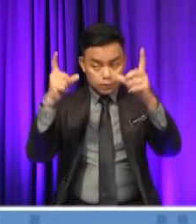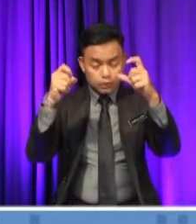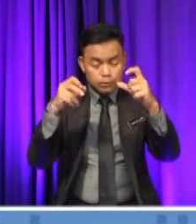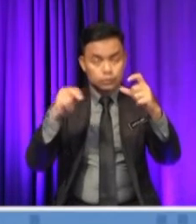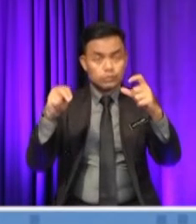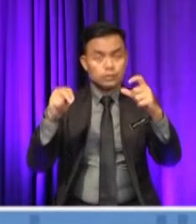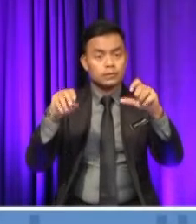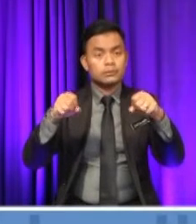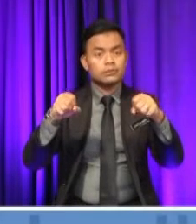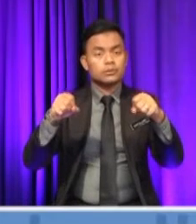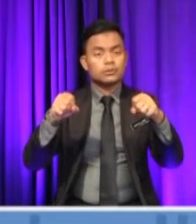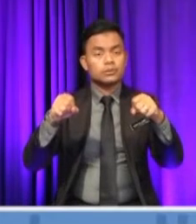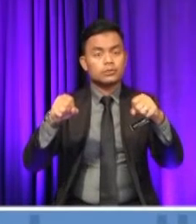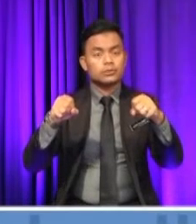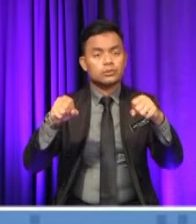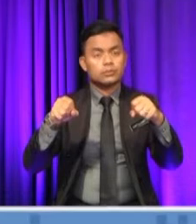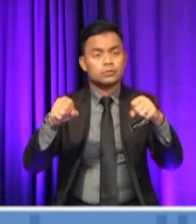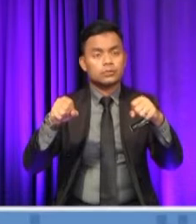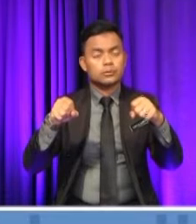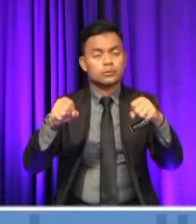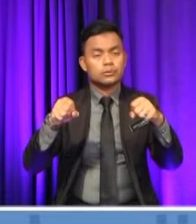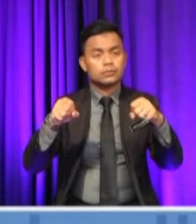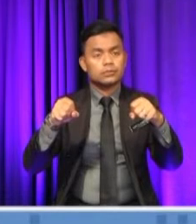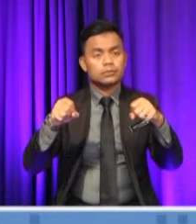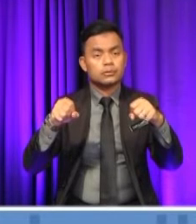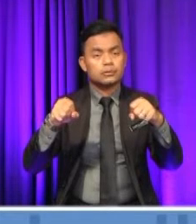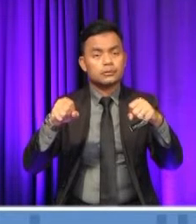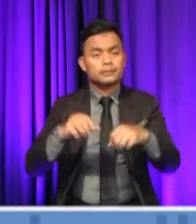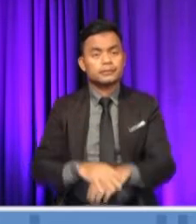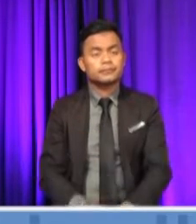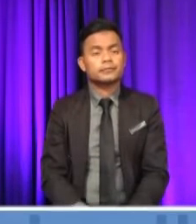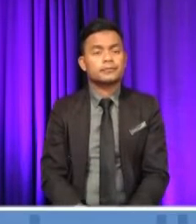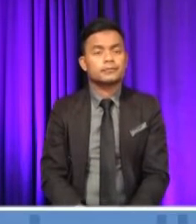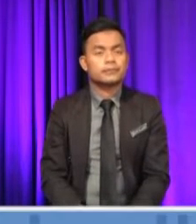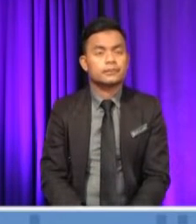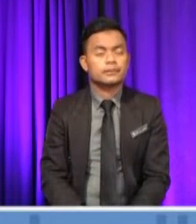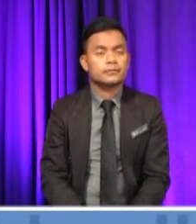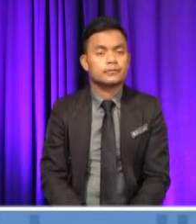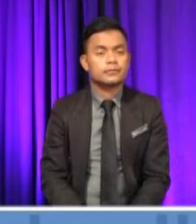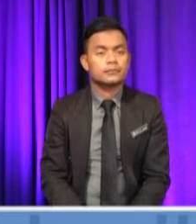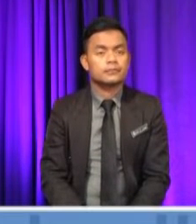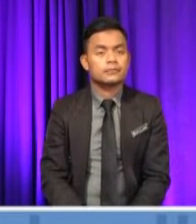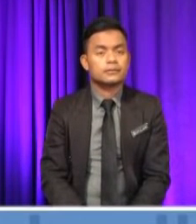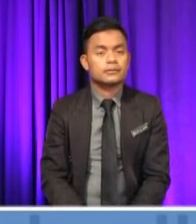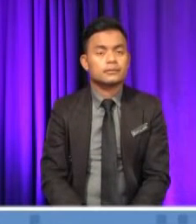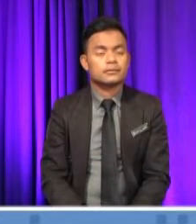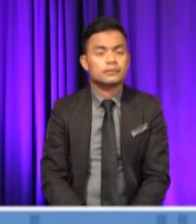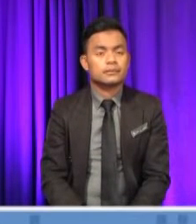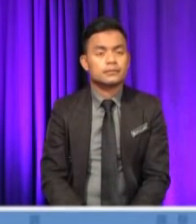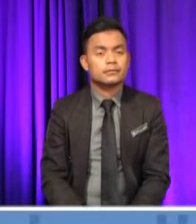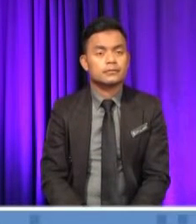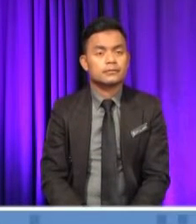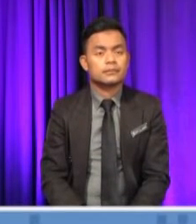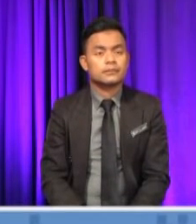pemampat tidak boleh dikawal. Betul. Betul Syahira? Oh tak. Tak. Tak, betul ke